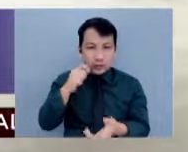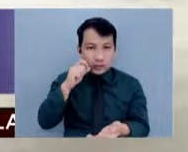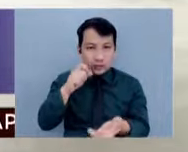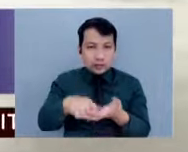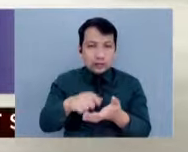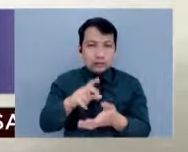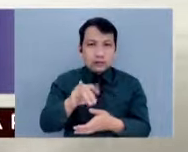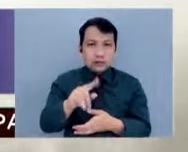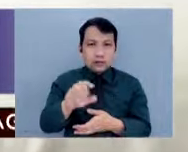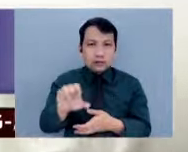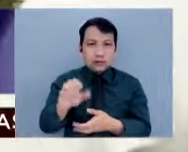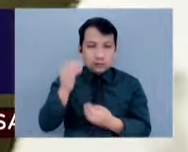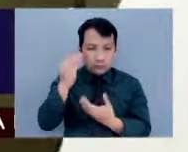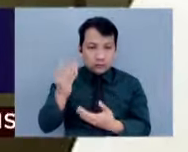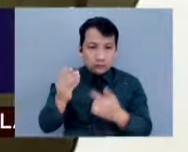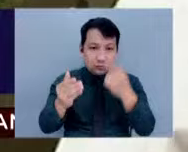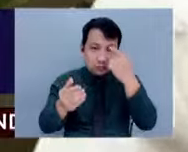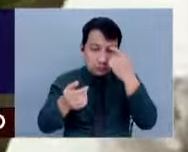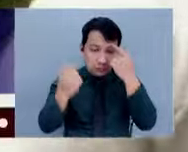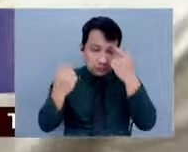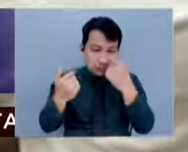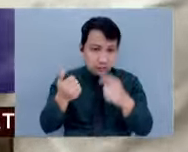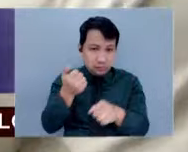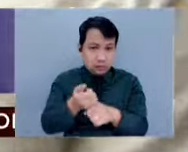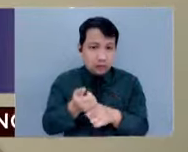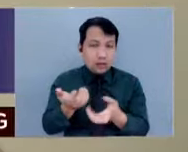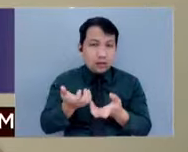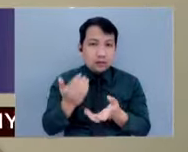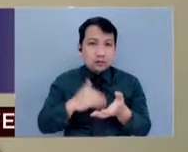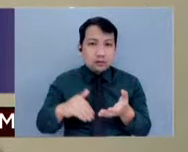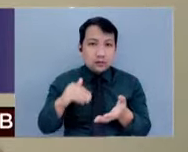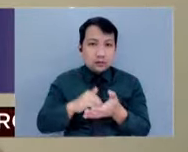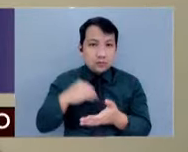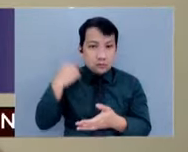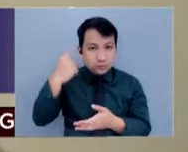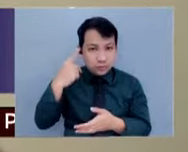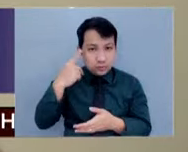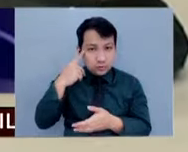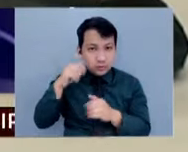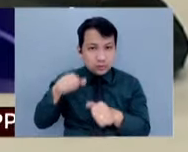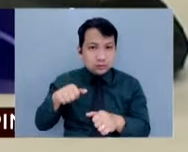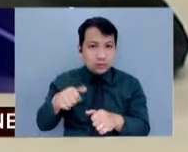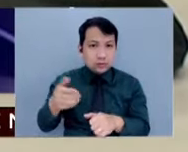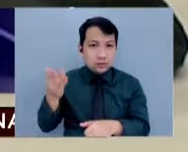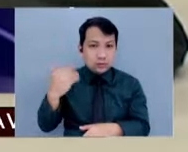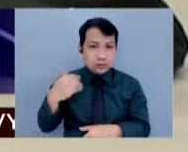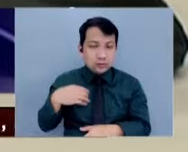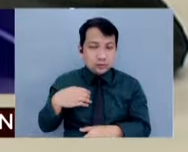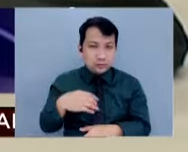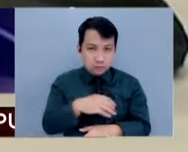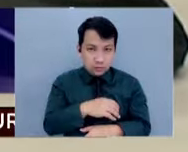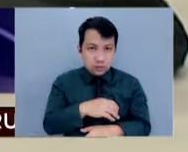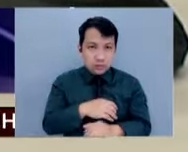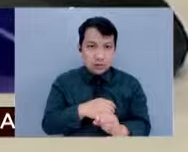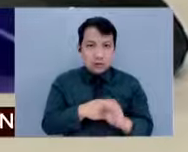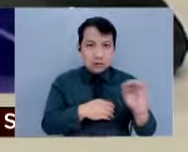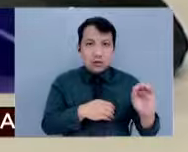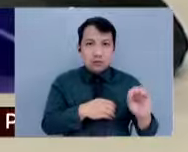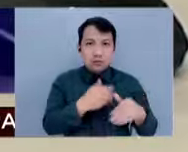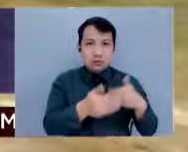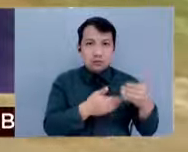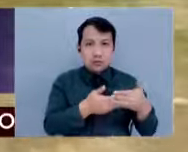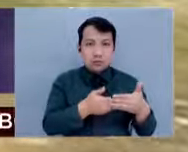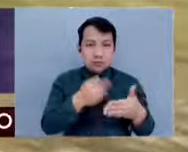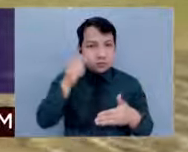rin ng kampo ni Teves ang pagkakaroon ulit ng political asylum ng dating kongresista. May sarili kasing proseso ang Timor-Leste